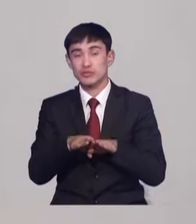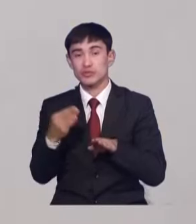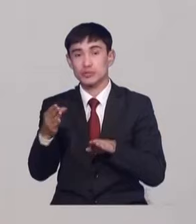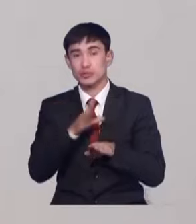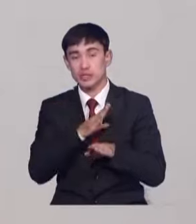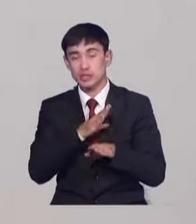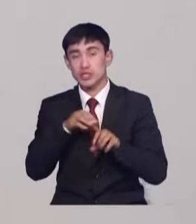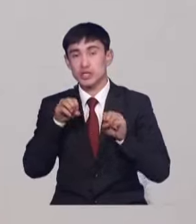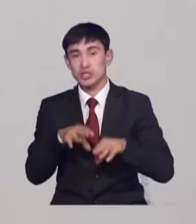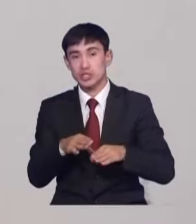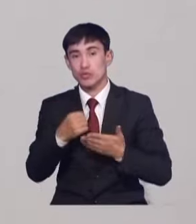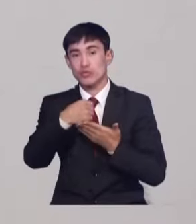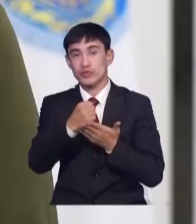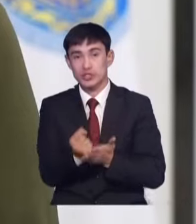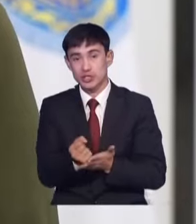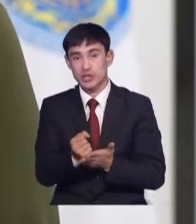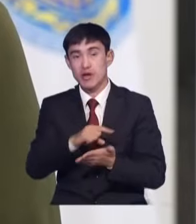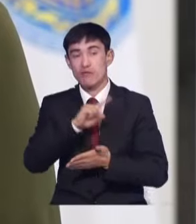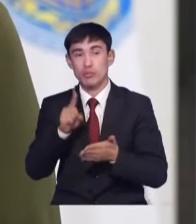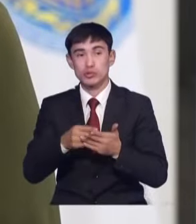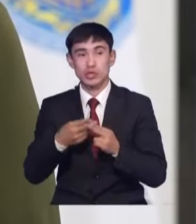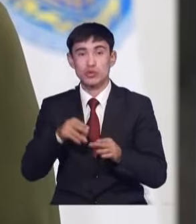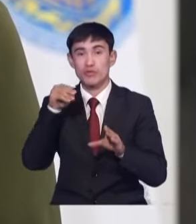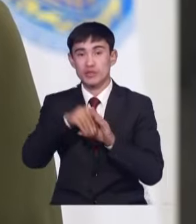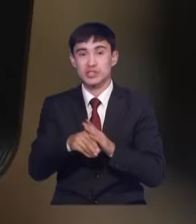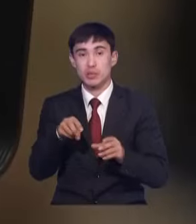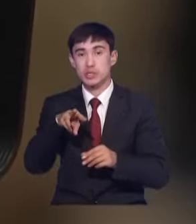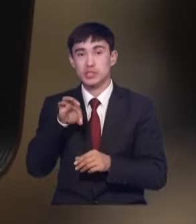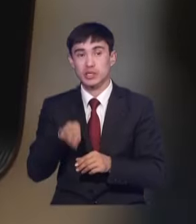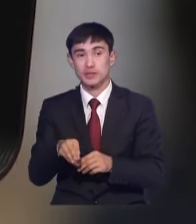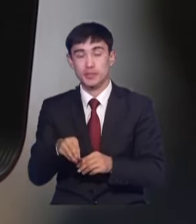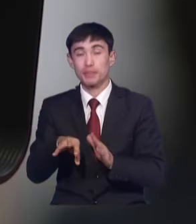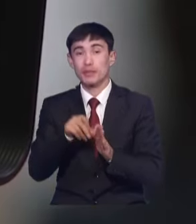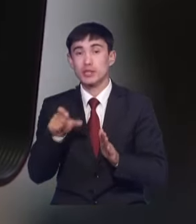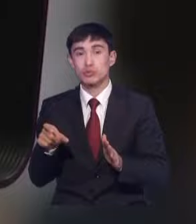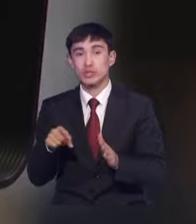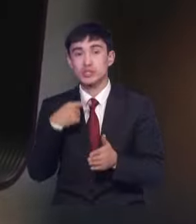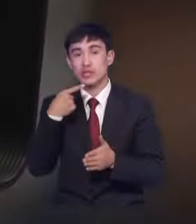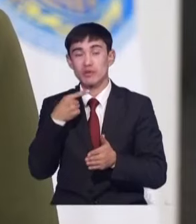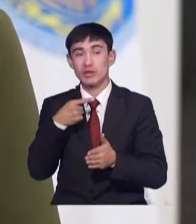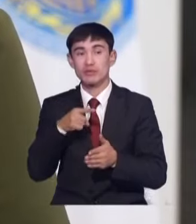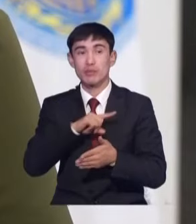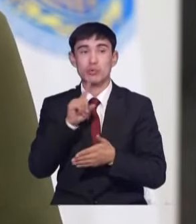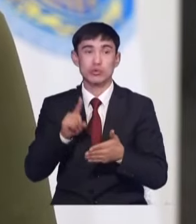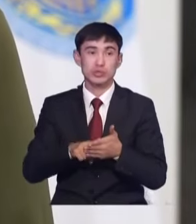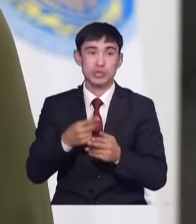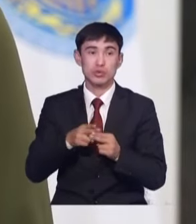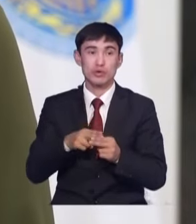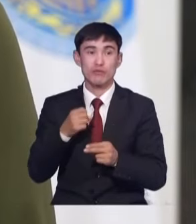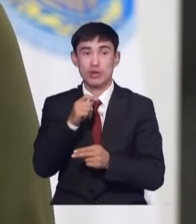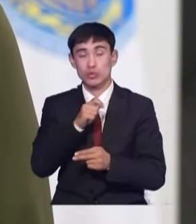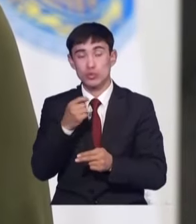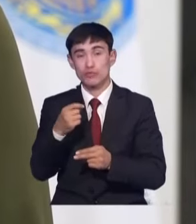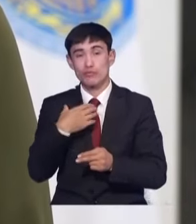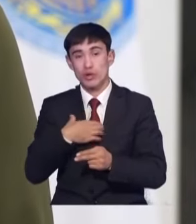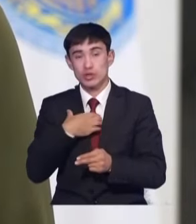и были утверждены те вопросы которые внесли масхад депутаты задавали насущные вопросы которые волнуют их